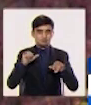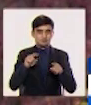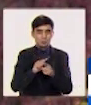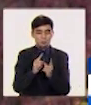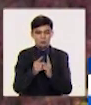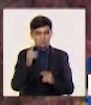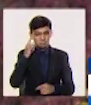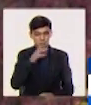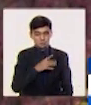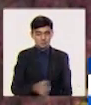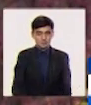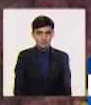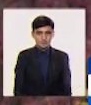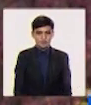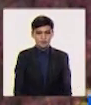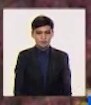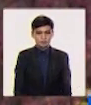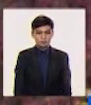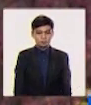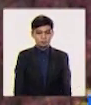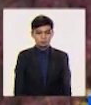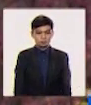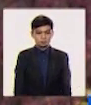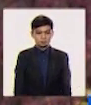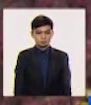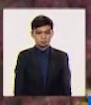түскендей болды. Бақтынұр Әлібай, Дидар Елеуов, Информбюро, Нұр-Сұлтан.